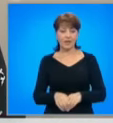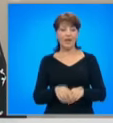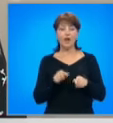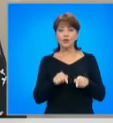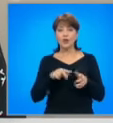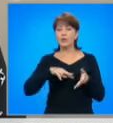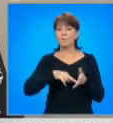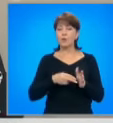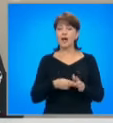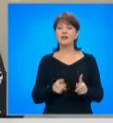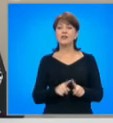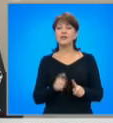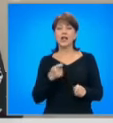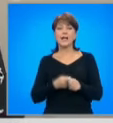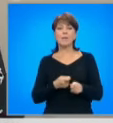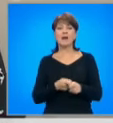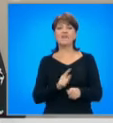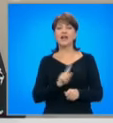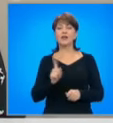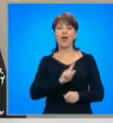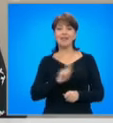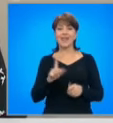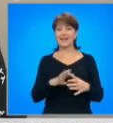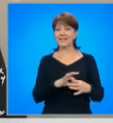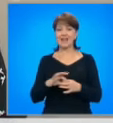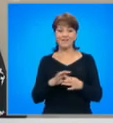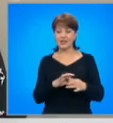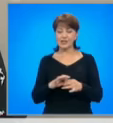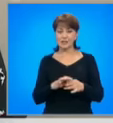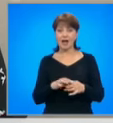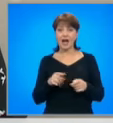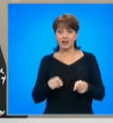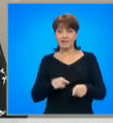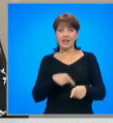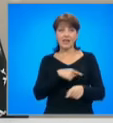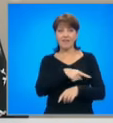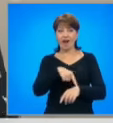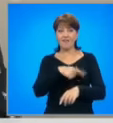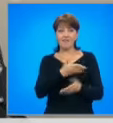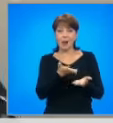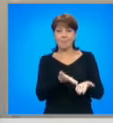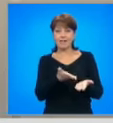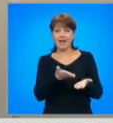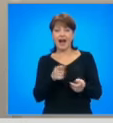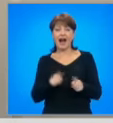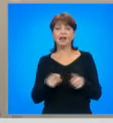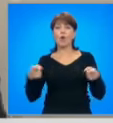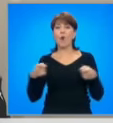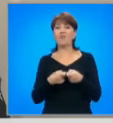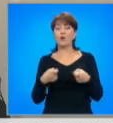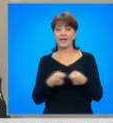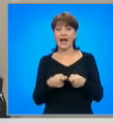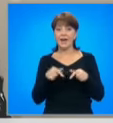независими и особено в такива времена, в които виждаме, че имаме война в Украина, той ще донесе, той вече